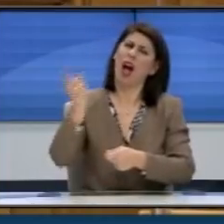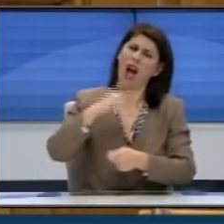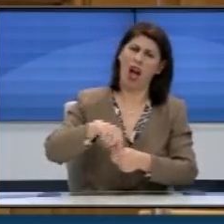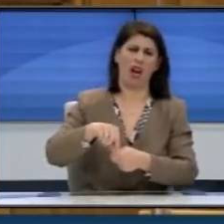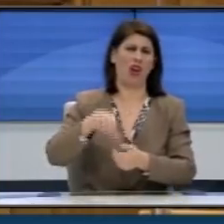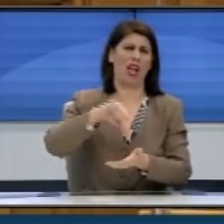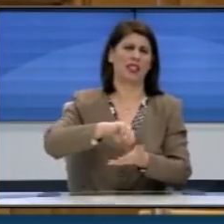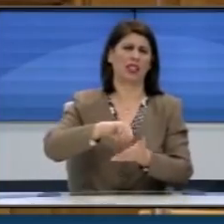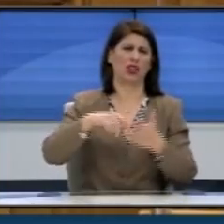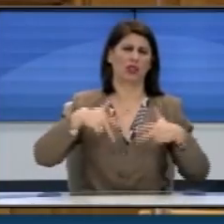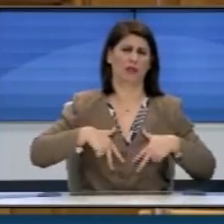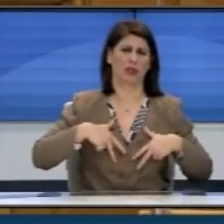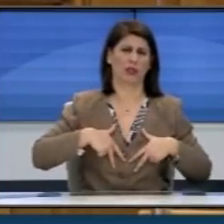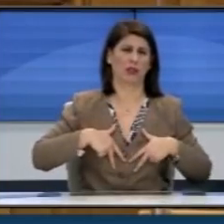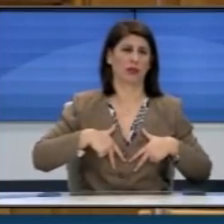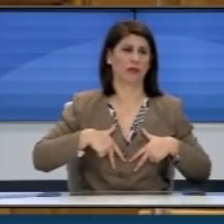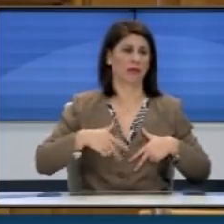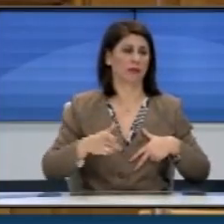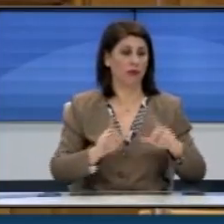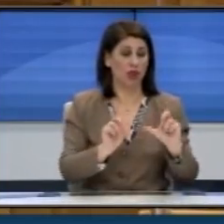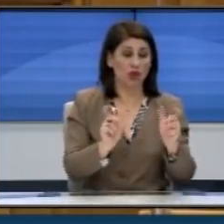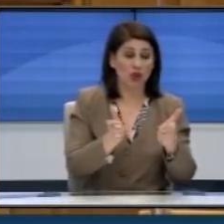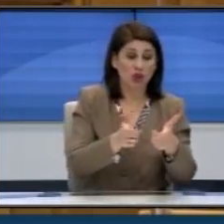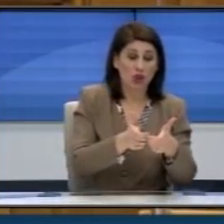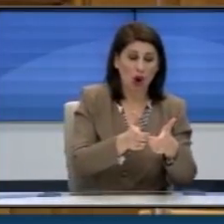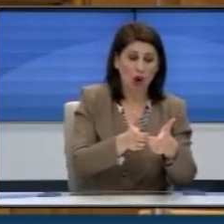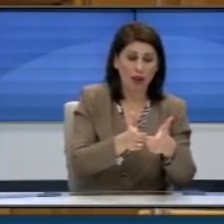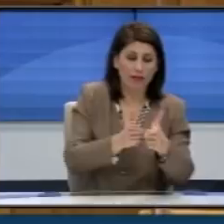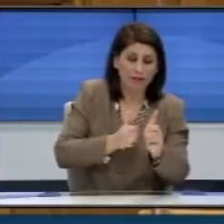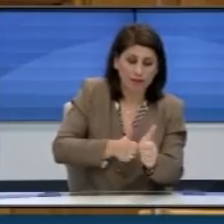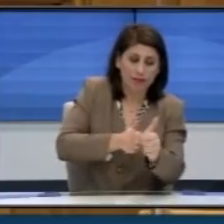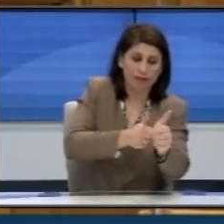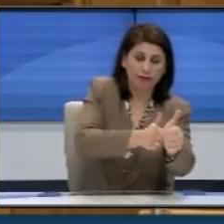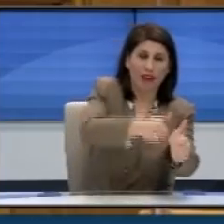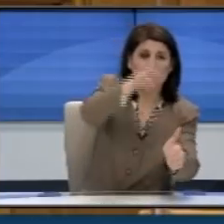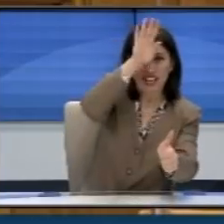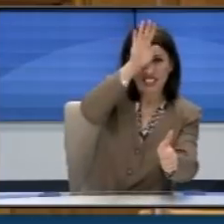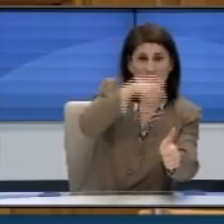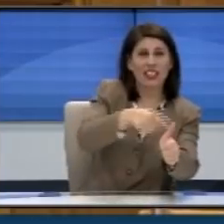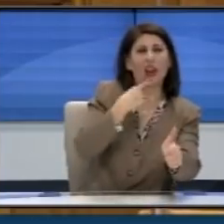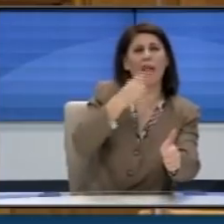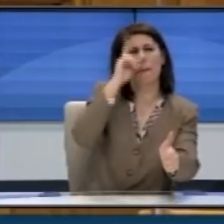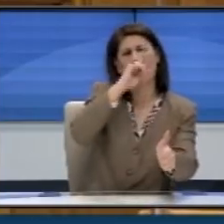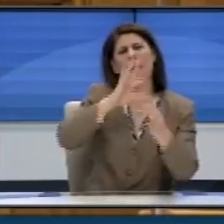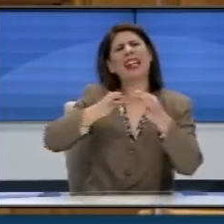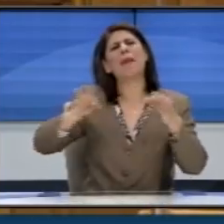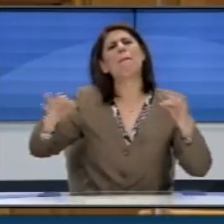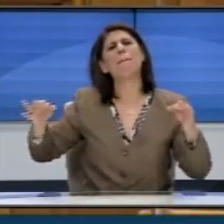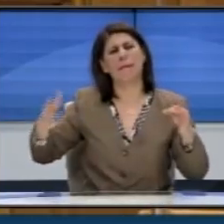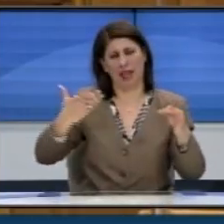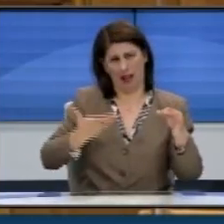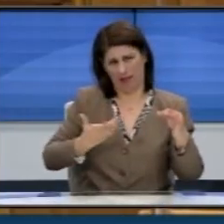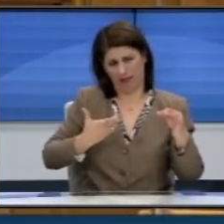αστικών κυβερνήσεων. Σόι πάει το βασίλειο, λέει ο λαός μας. Γιατί, για παράδειγμα, η κυβέρνησή σας οδηγείται